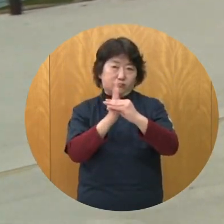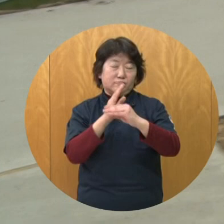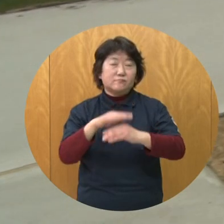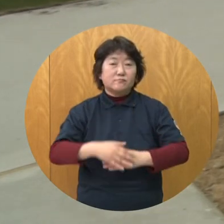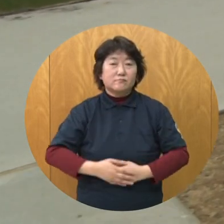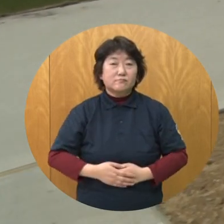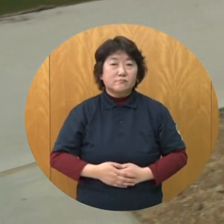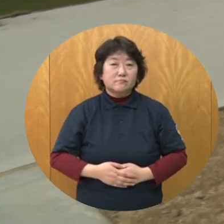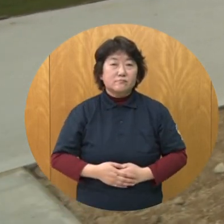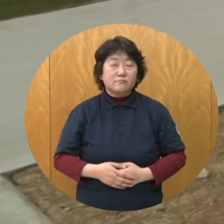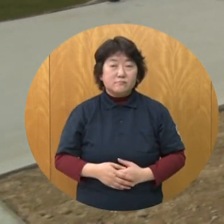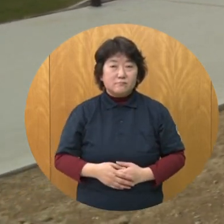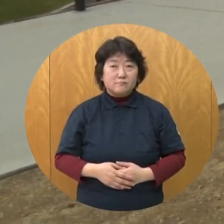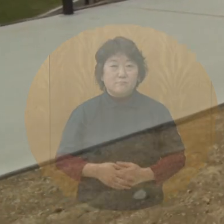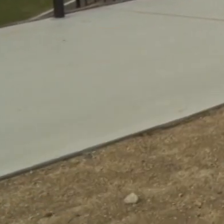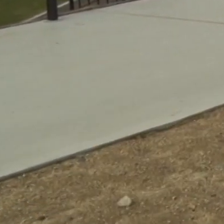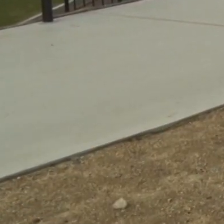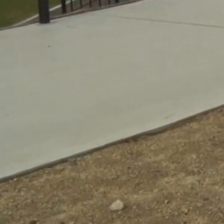ますよ。